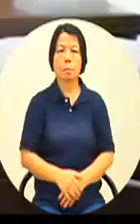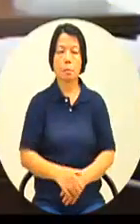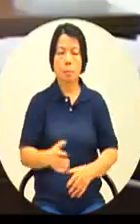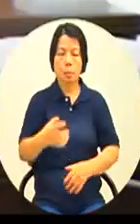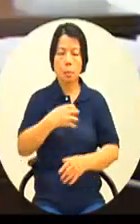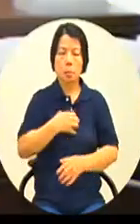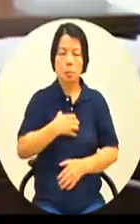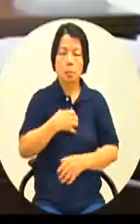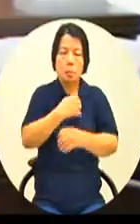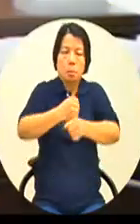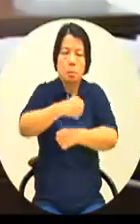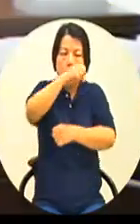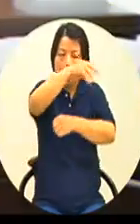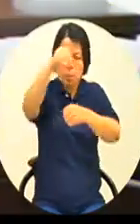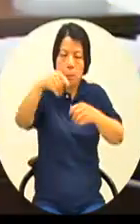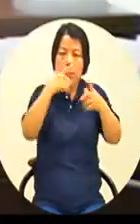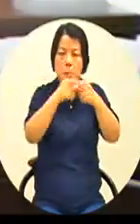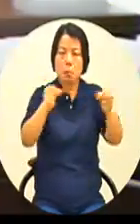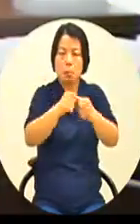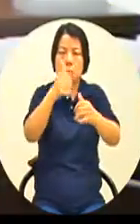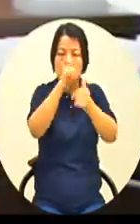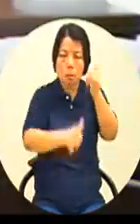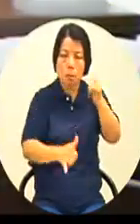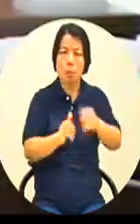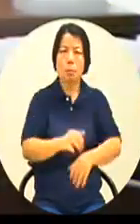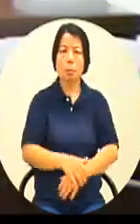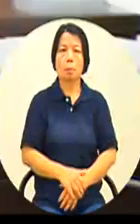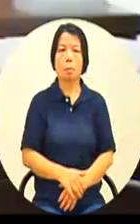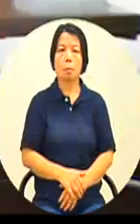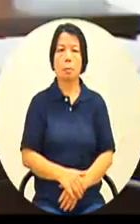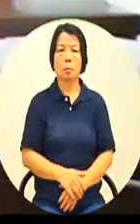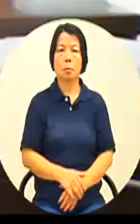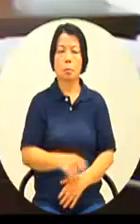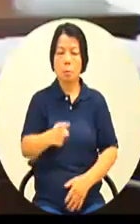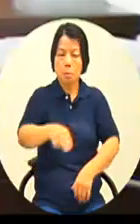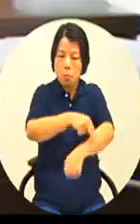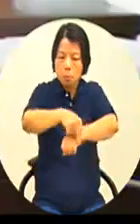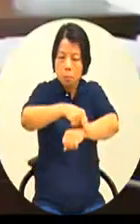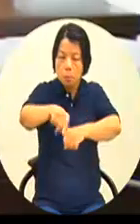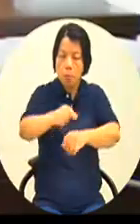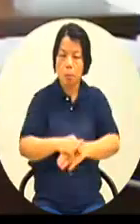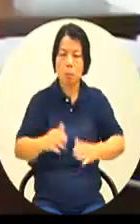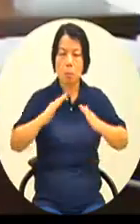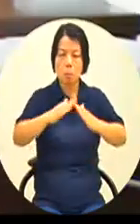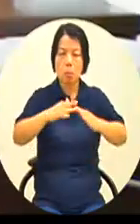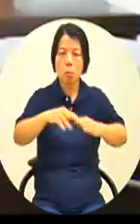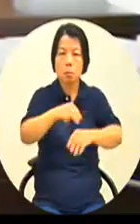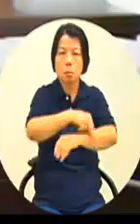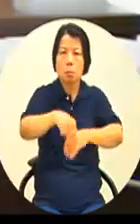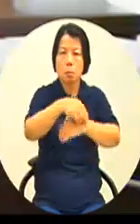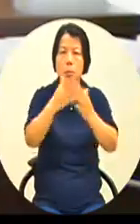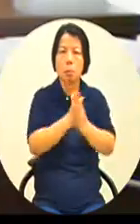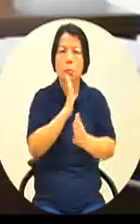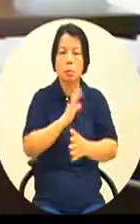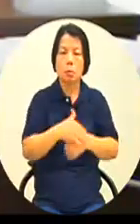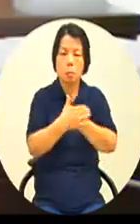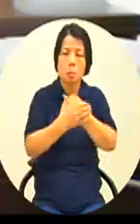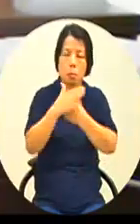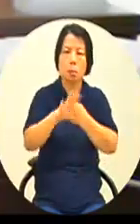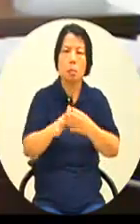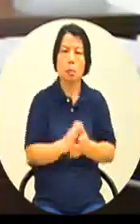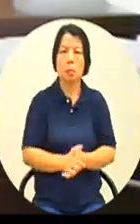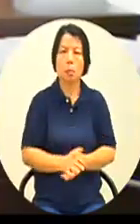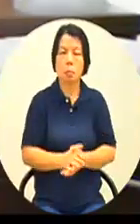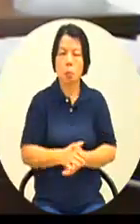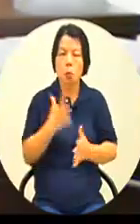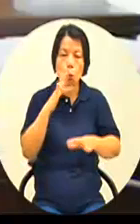日本时代，好，日治的时代，他在规划都市计划的时候，它是七岛湖的。你如果全盘